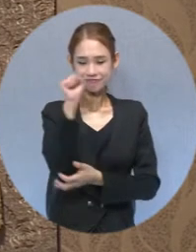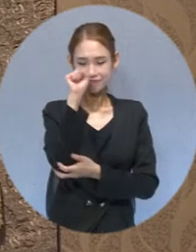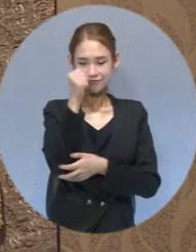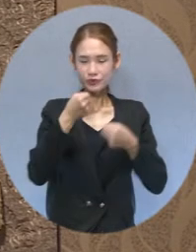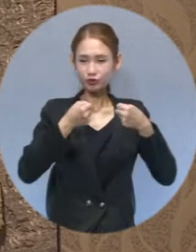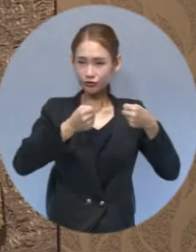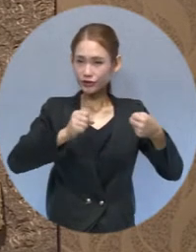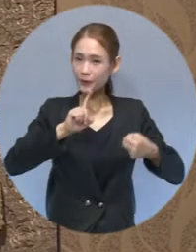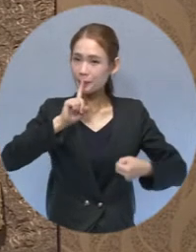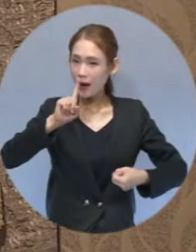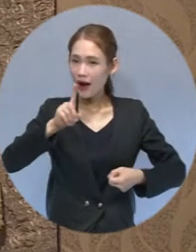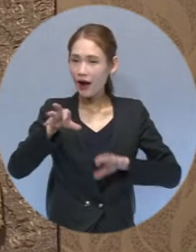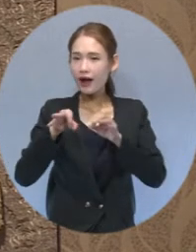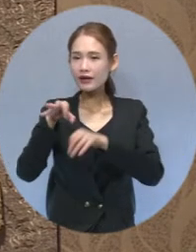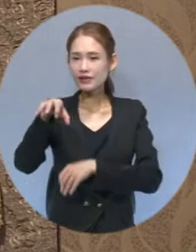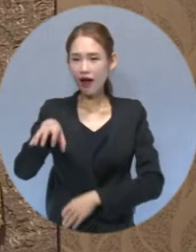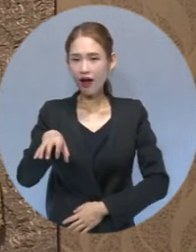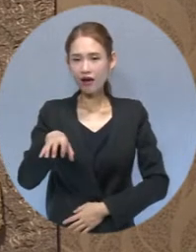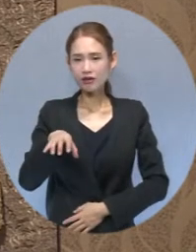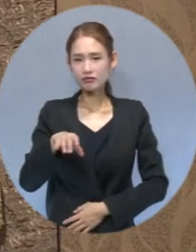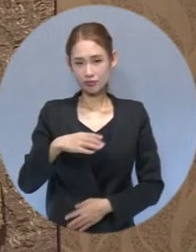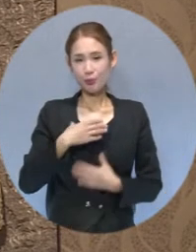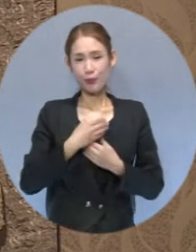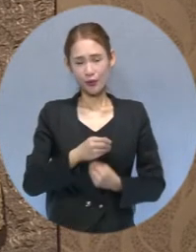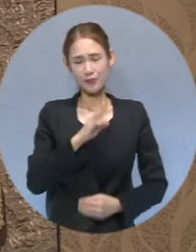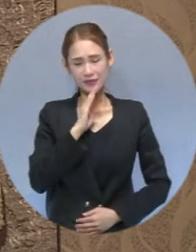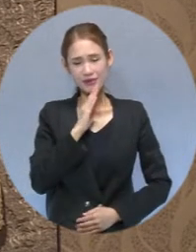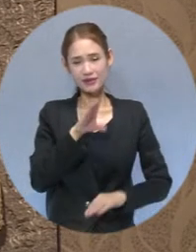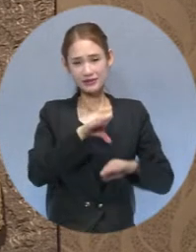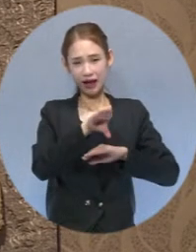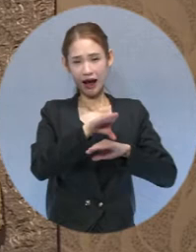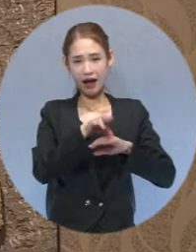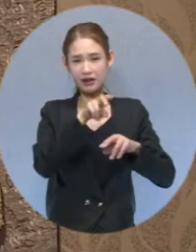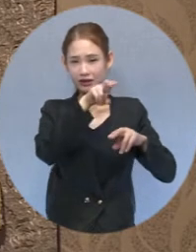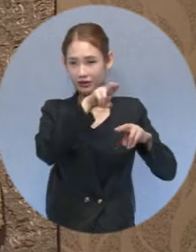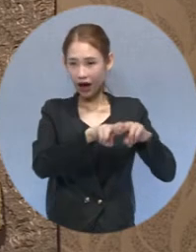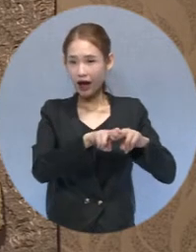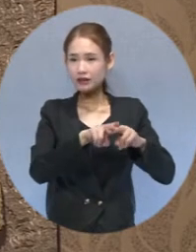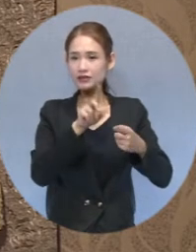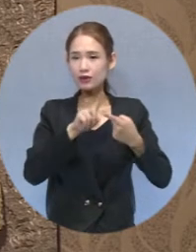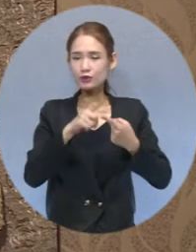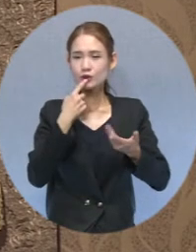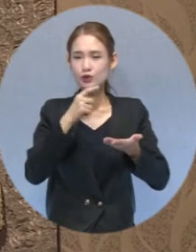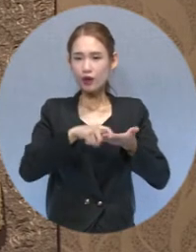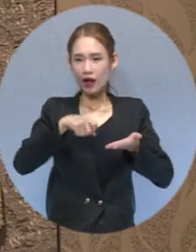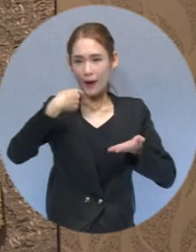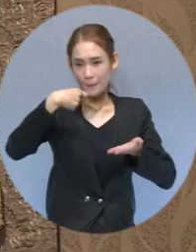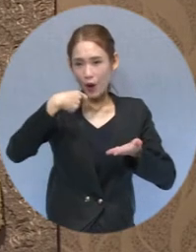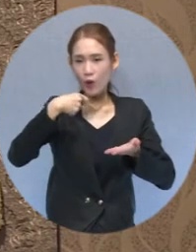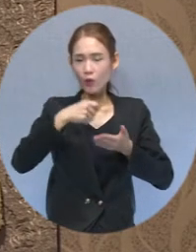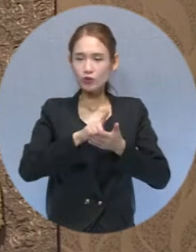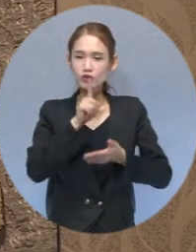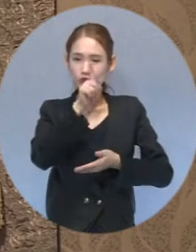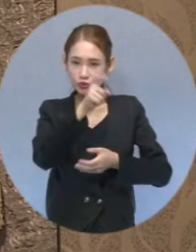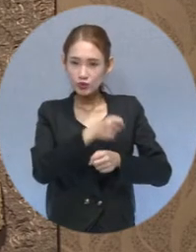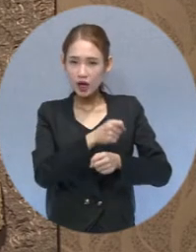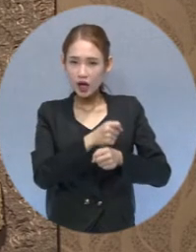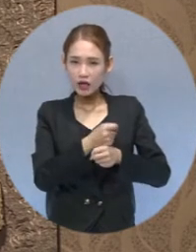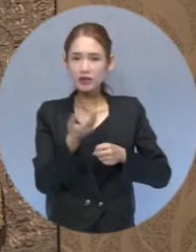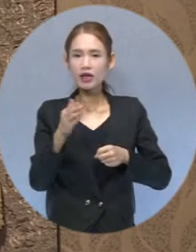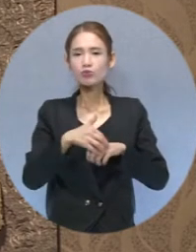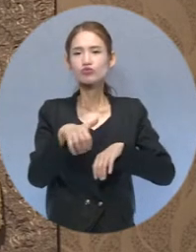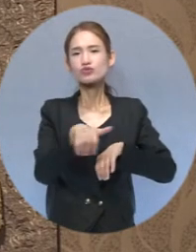매장도 편하죠. 차 타고 다니다가 쉽게 먹고 쉽게 갈 수 있는. 그렇죠. 그런데 불편해져야